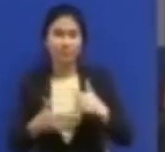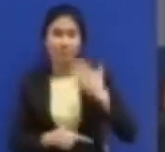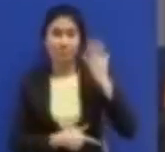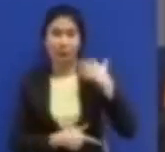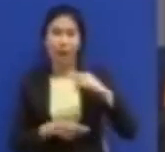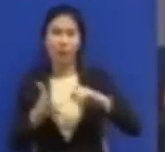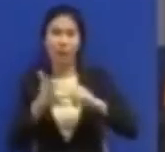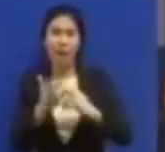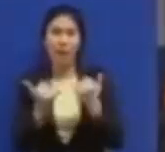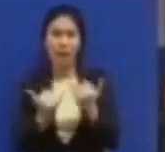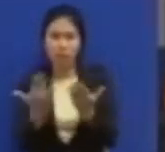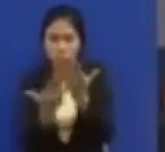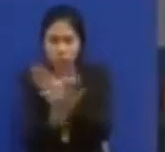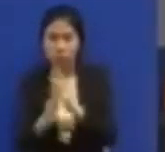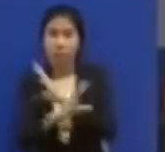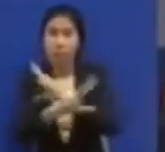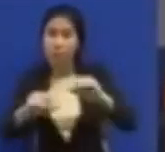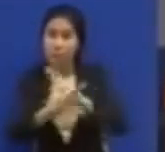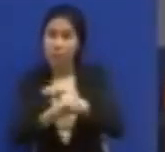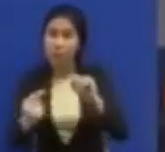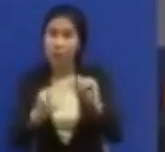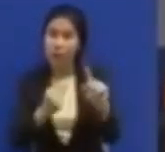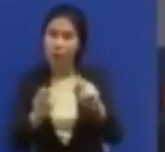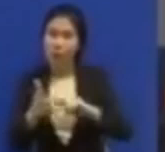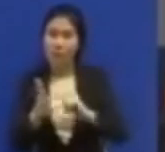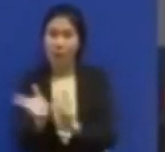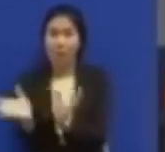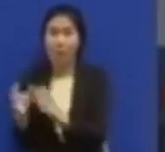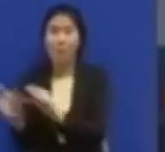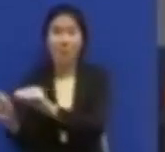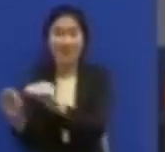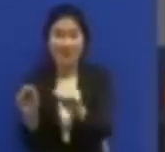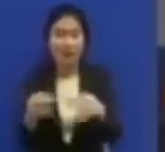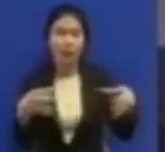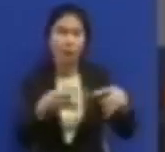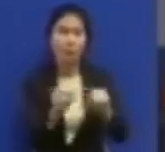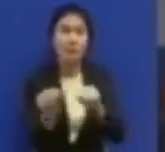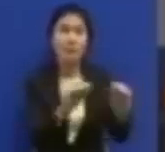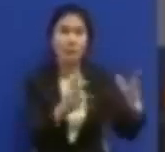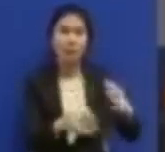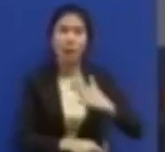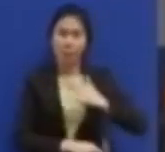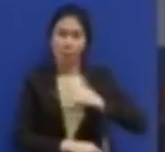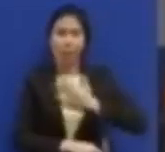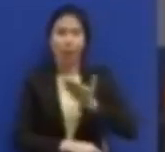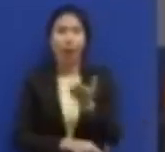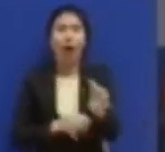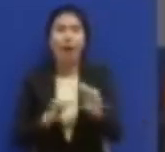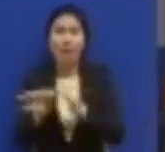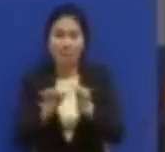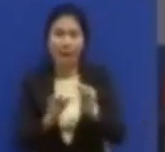อภิปรายแลกเปลี่ยนกันระหว่างฝ่ายที่เลื่อนกับไม่เลื่อนนะครับผมขออนุญาตอภิปรายในส่วนนี้ด้วยนะครับขอบคุณครับ